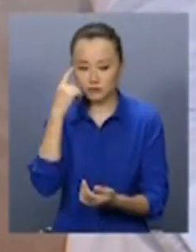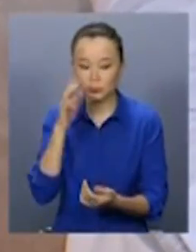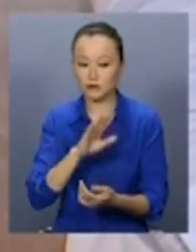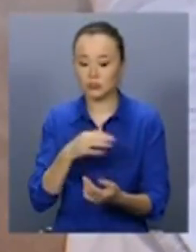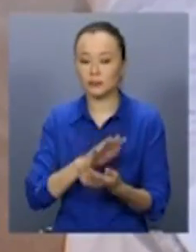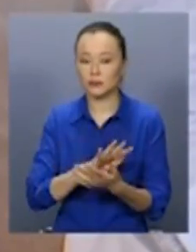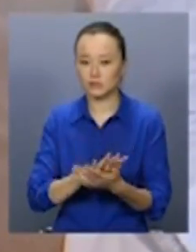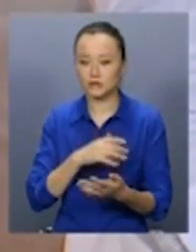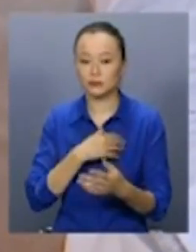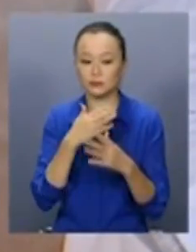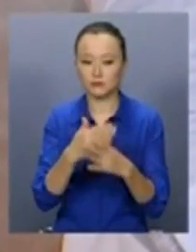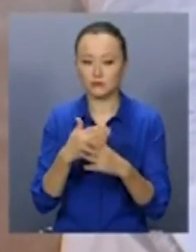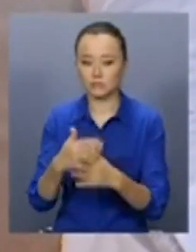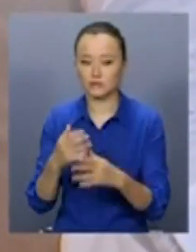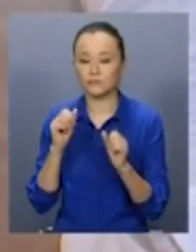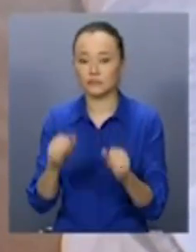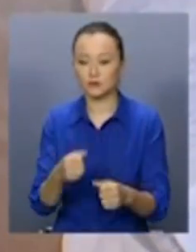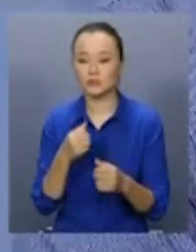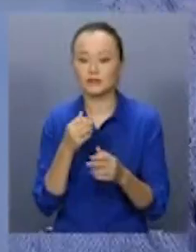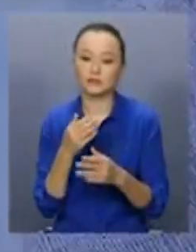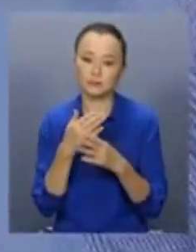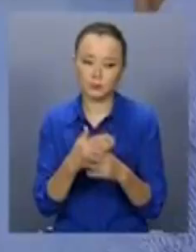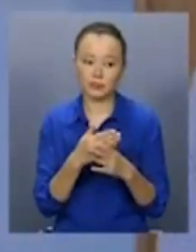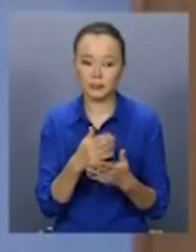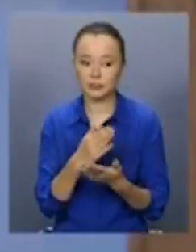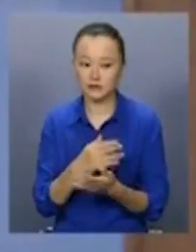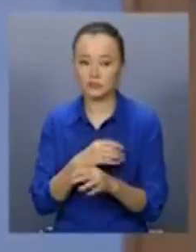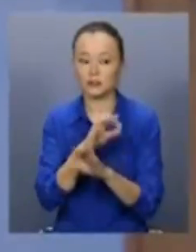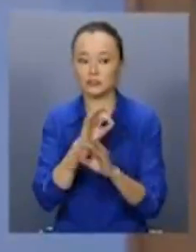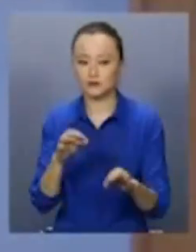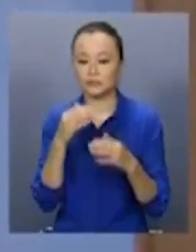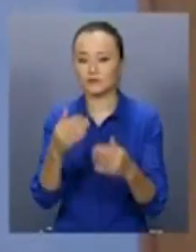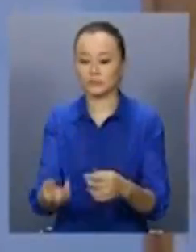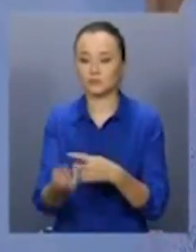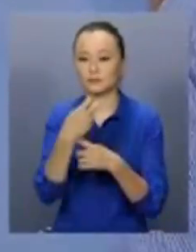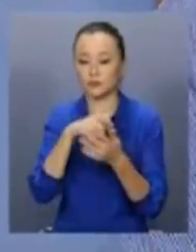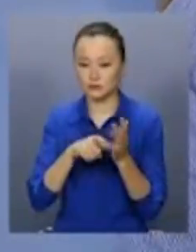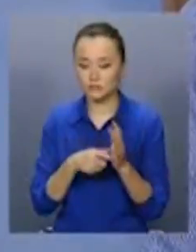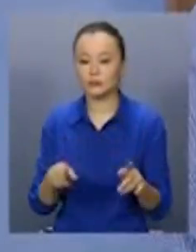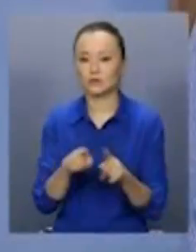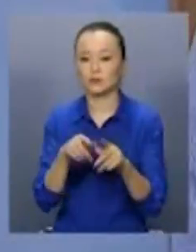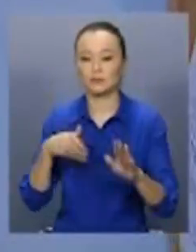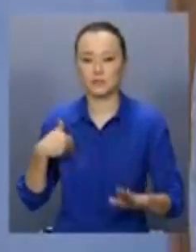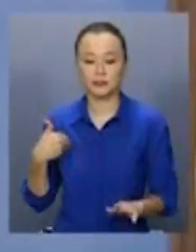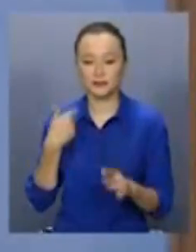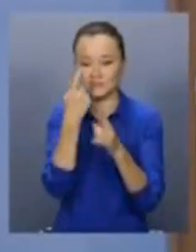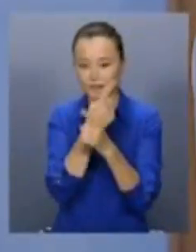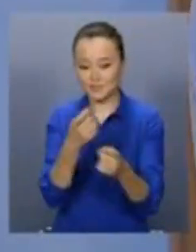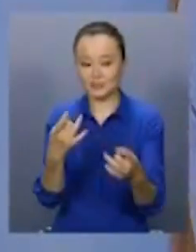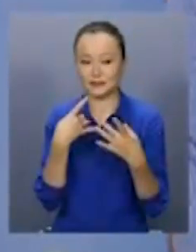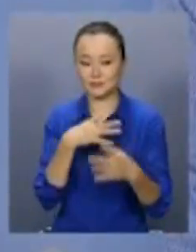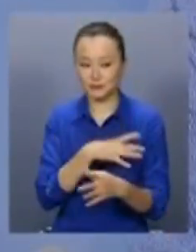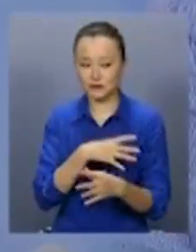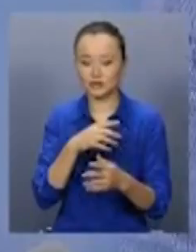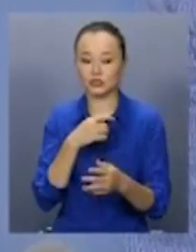жүргізіп, оларға мен көмектесудемін. Тамаша, Күлмаш ханым, енді біздің студиямызға келдіңіз, бізге осындай өте пайдалы ақпараттарды айттыңыз.